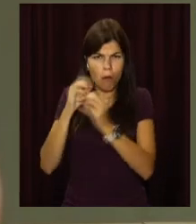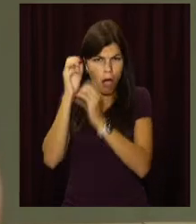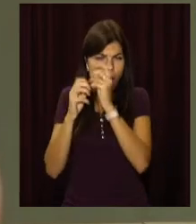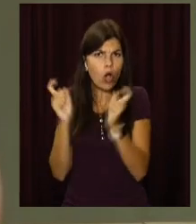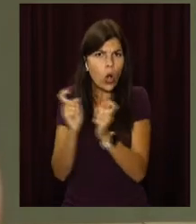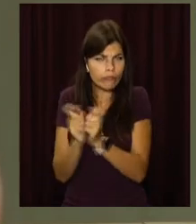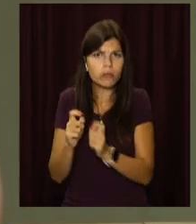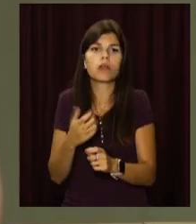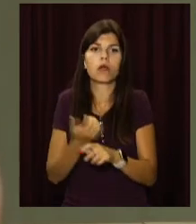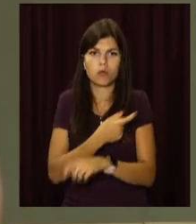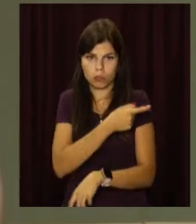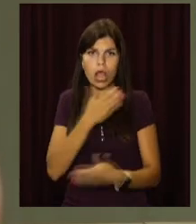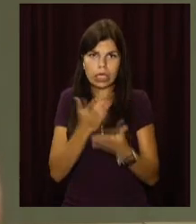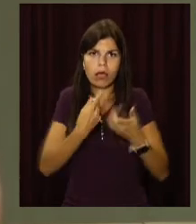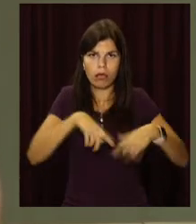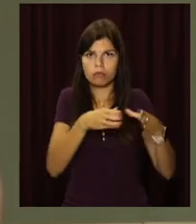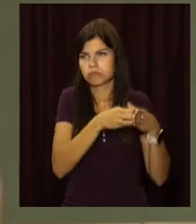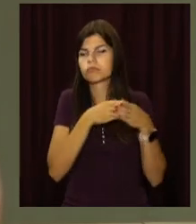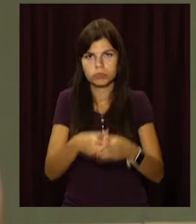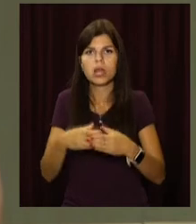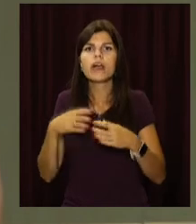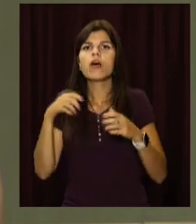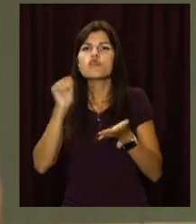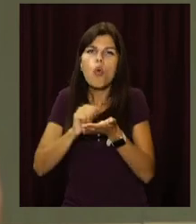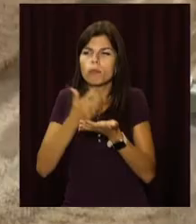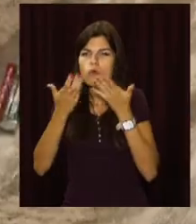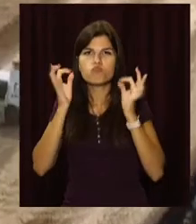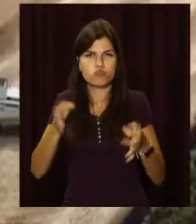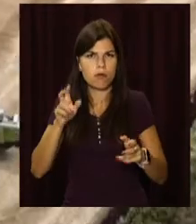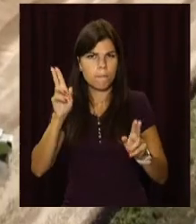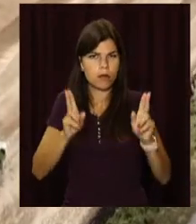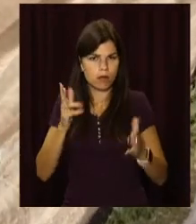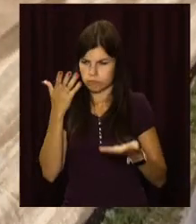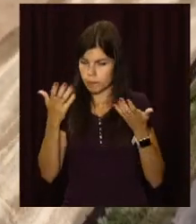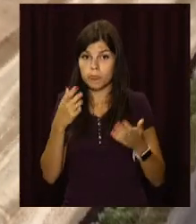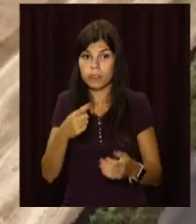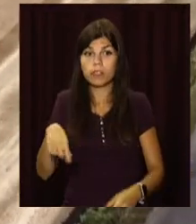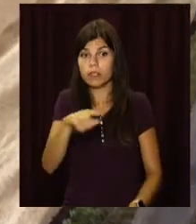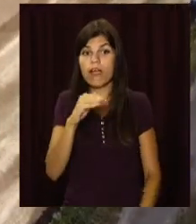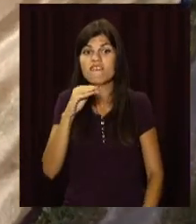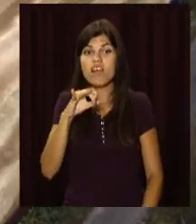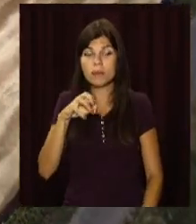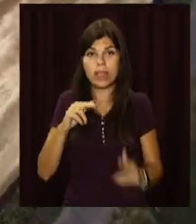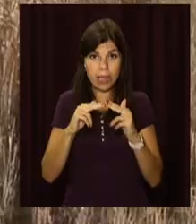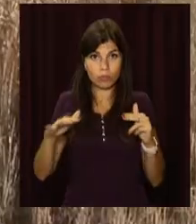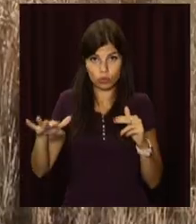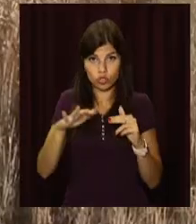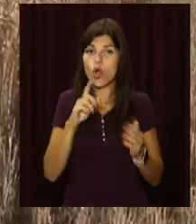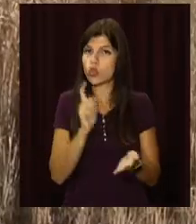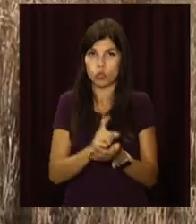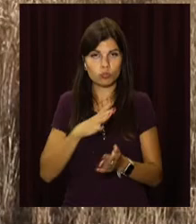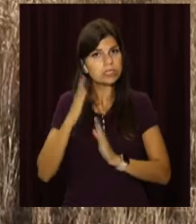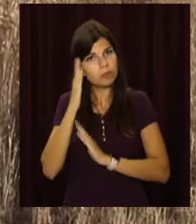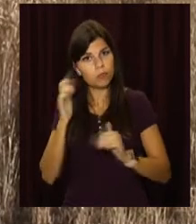фіксує даний факт і дані. Далі приймається рішення згідно законодавства. Фермери Дніпропетровщини мають спати спокійно і не перейматися,